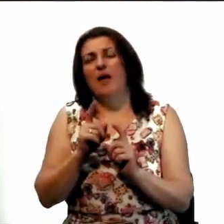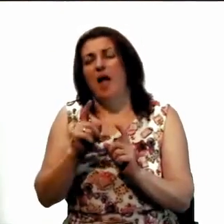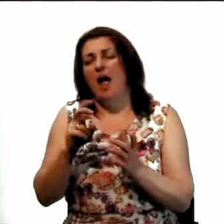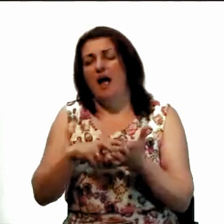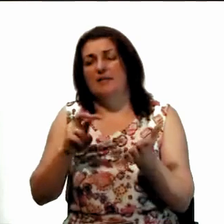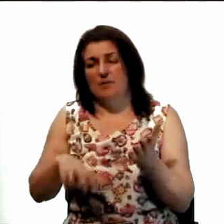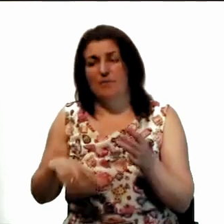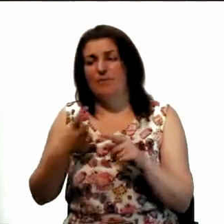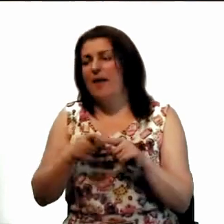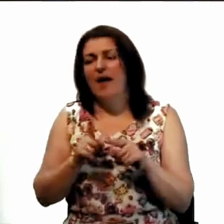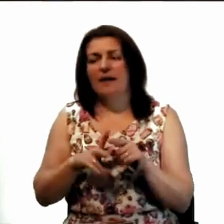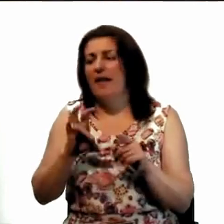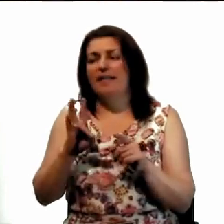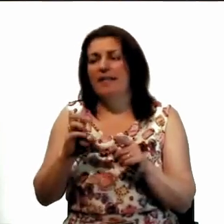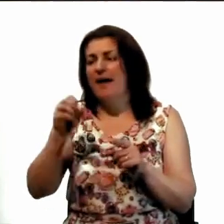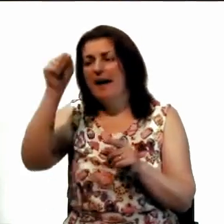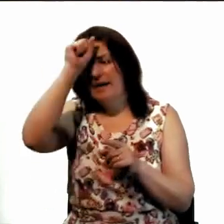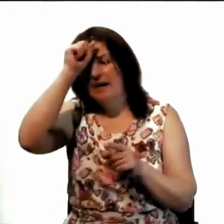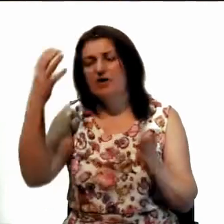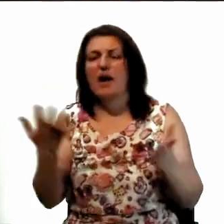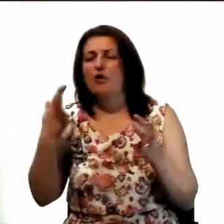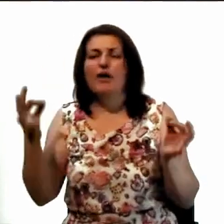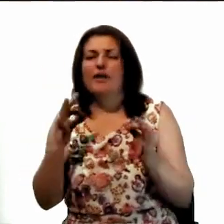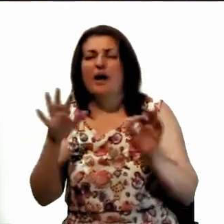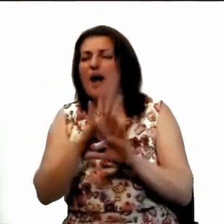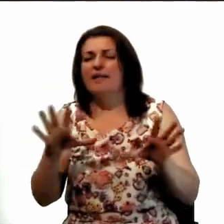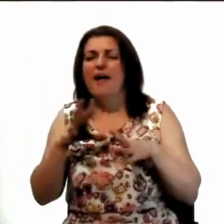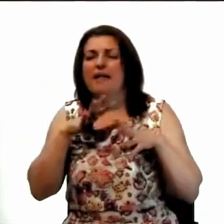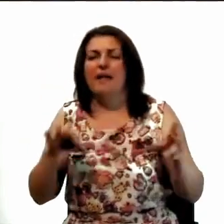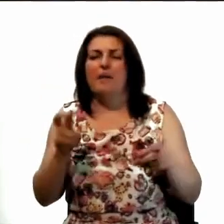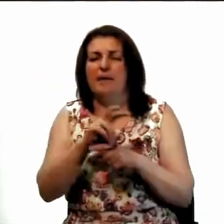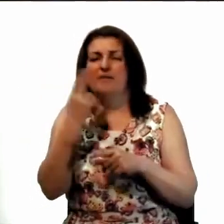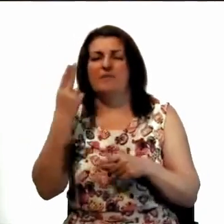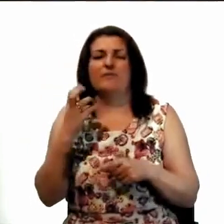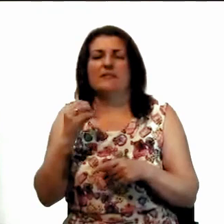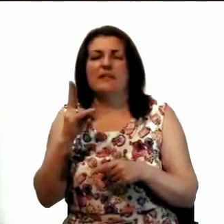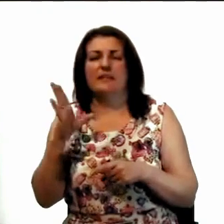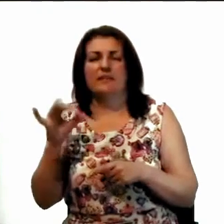отступник – это не грешник, который никогда не был в церкви.